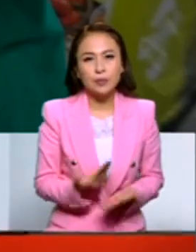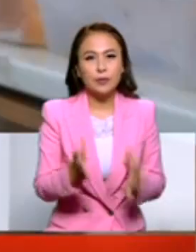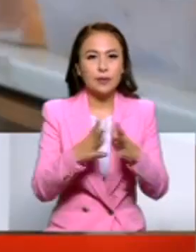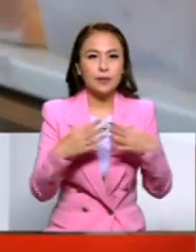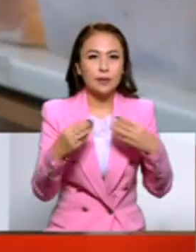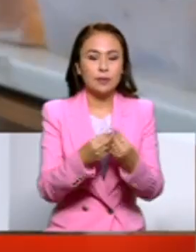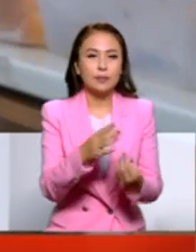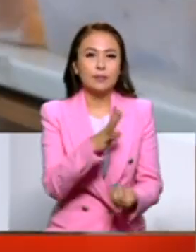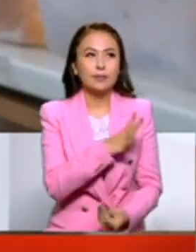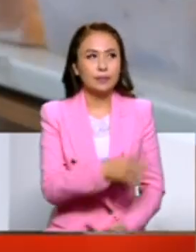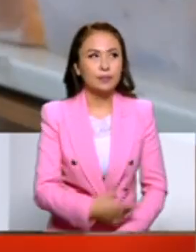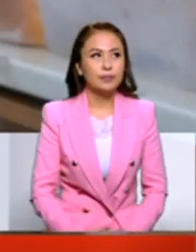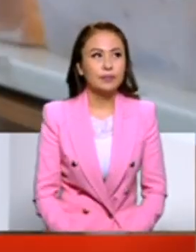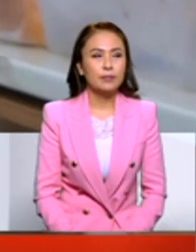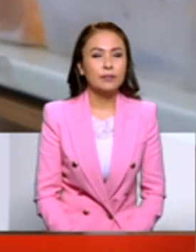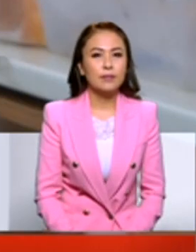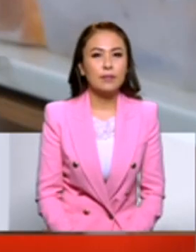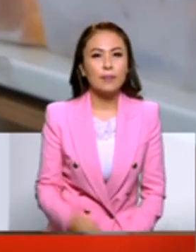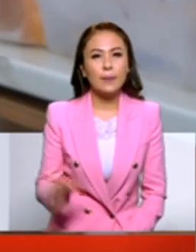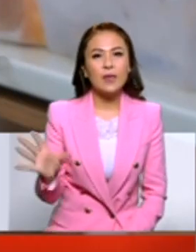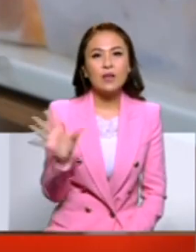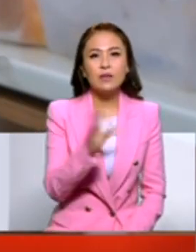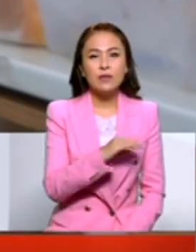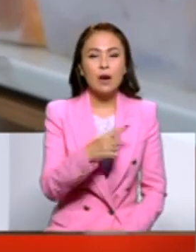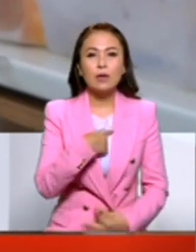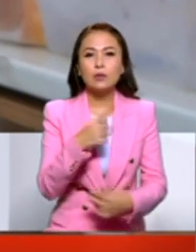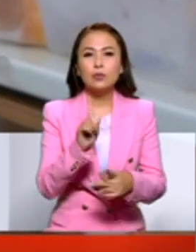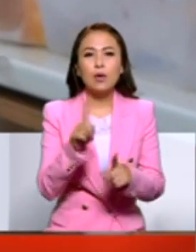соқты. Сататын затымыздың бәрі ұн өнімдерімен.